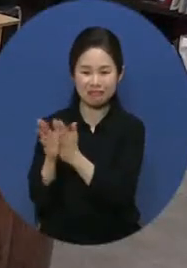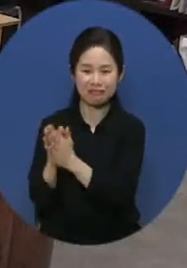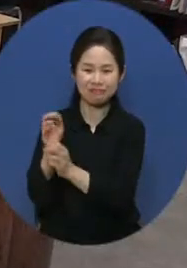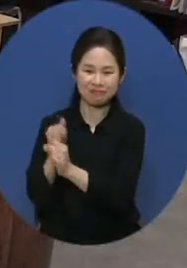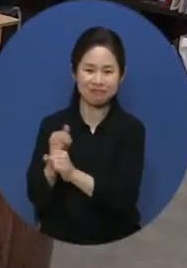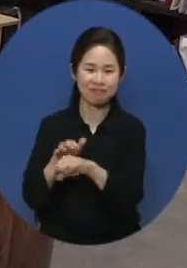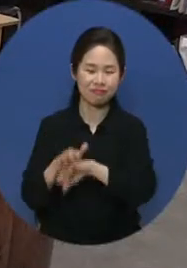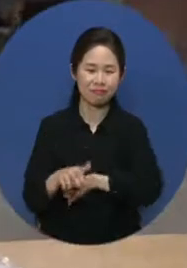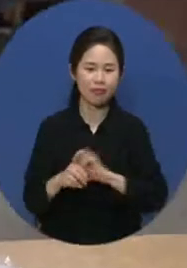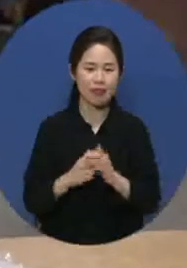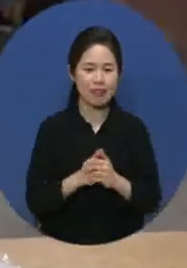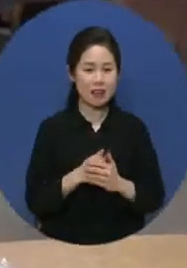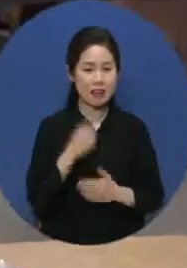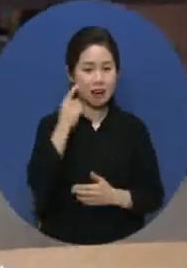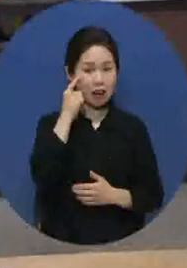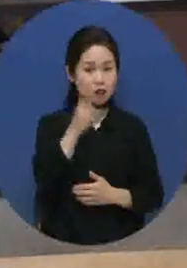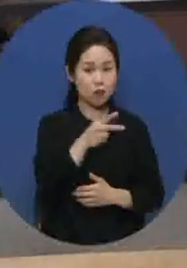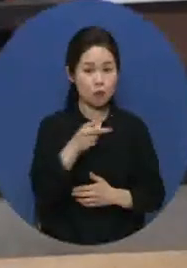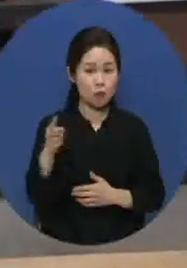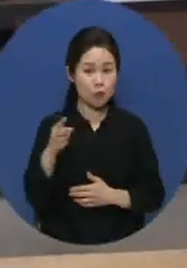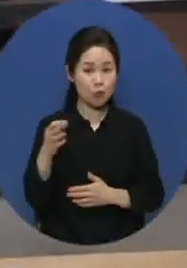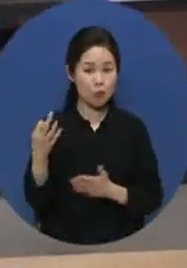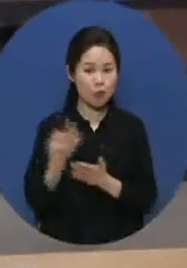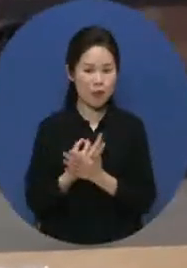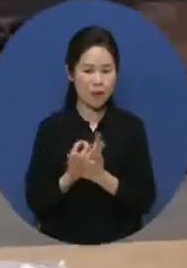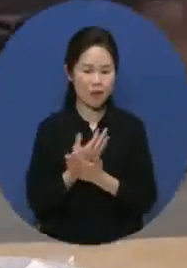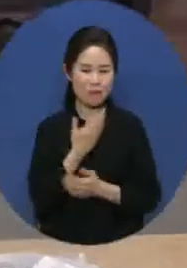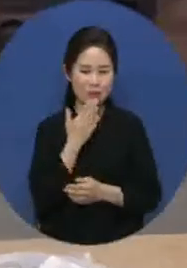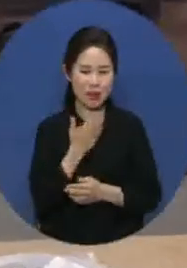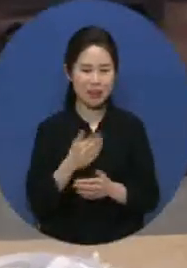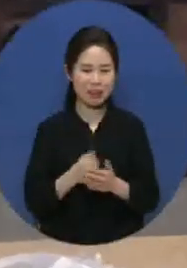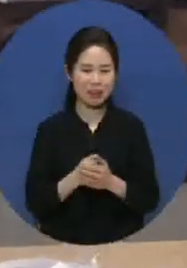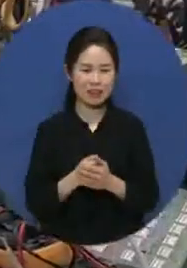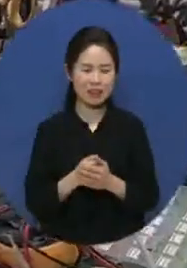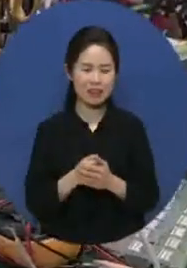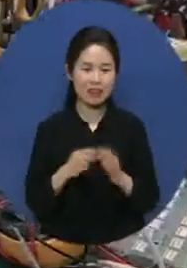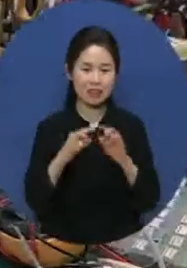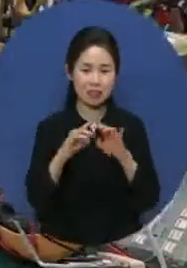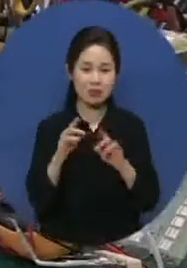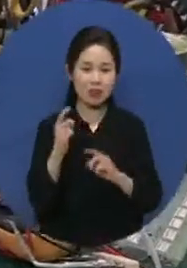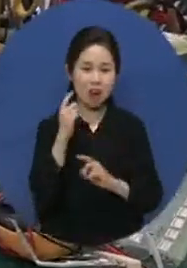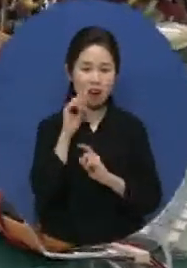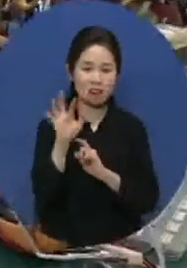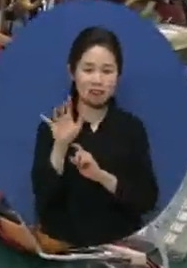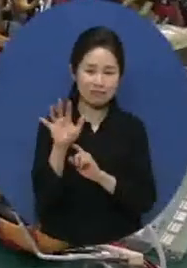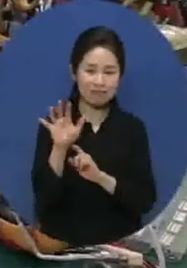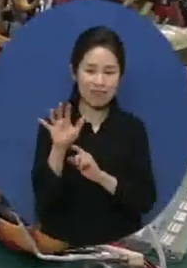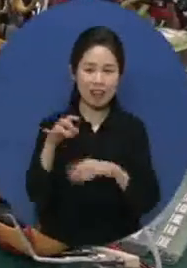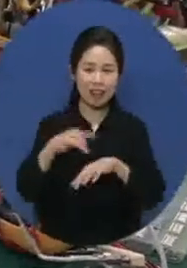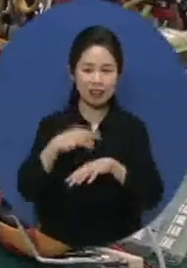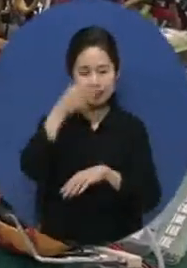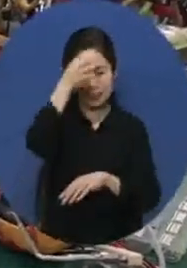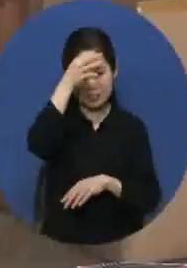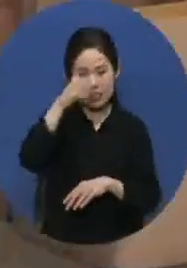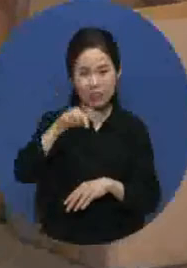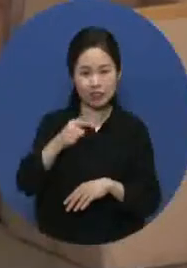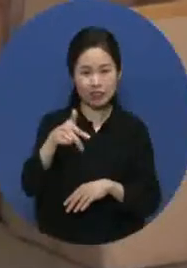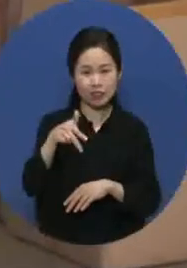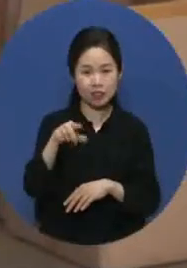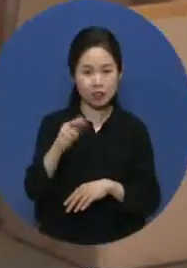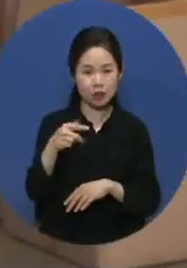아이디어가 곧 돈이 되는 세상. 전자의수의 핵심 기술인 근전도 센서를 직접